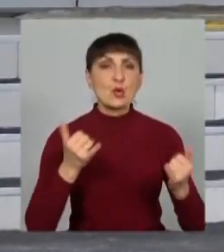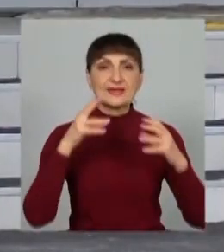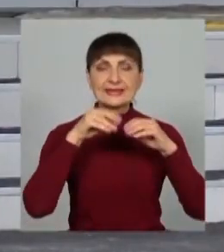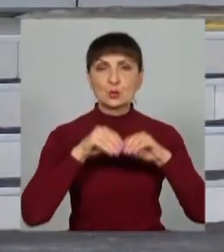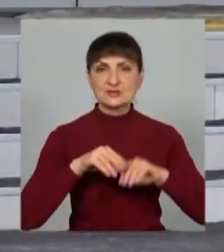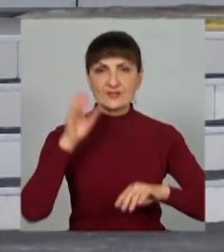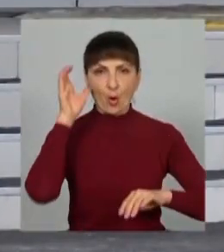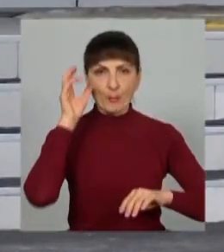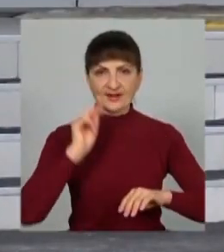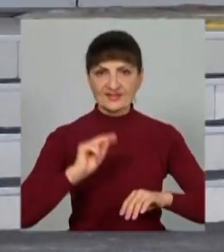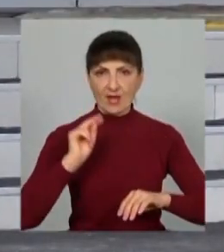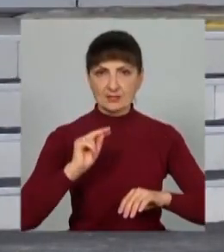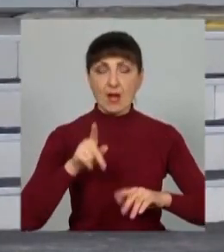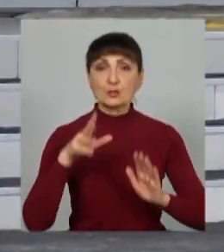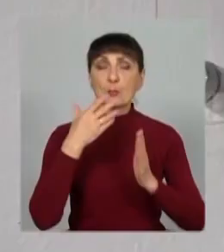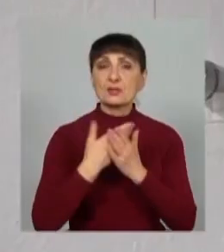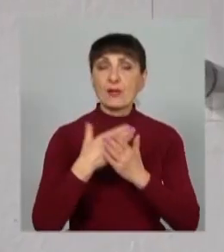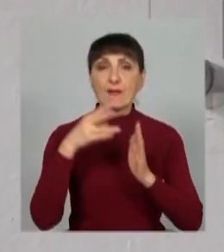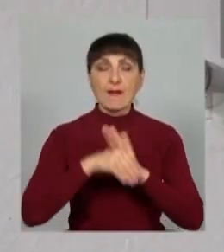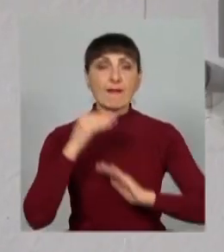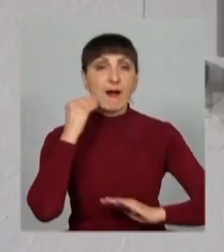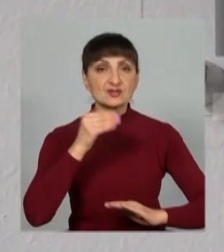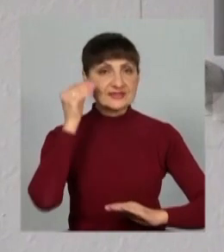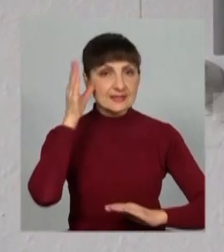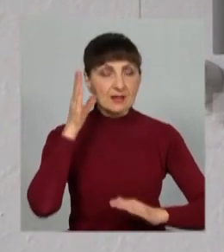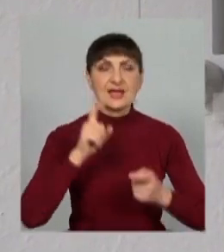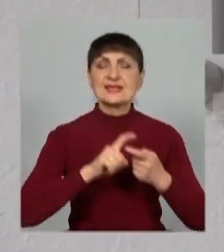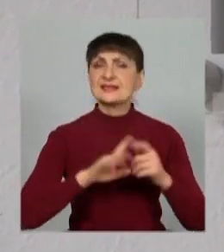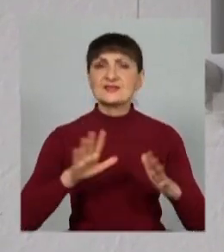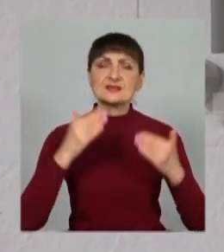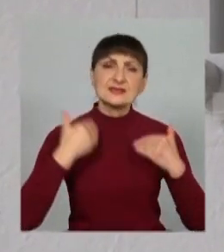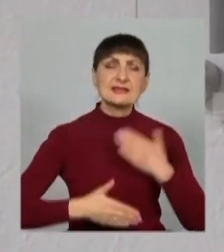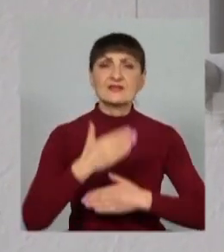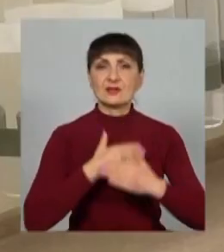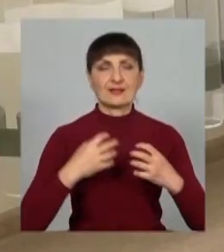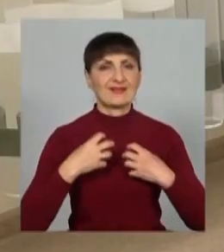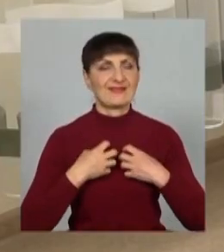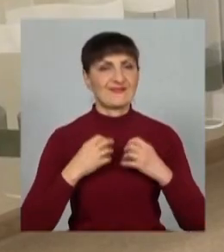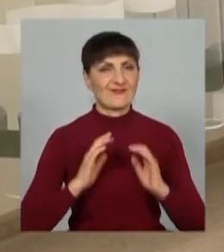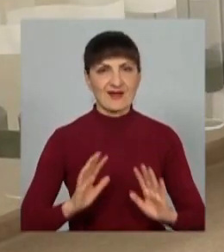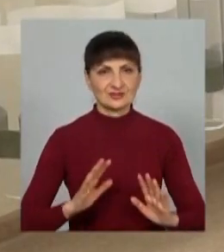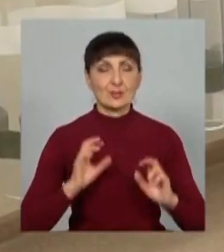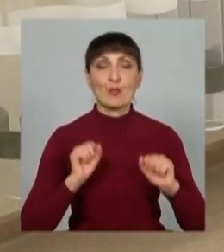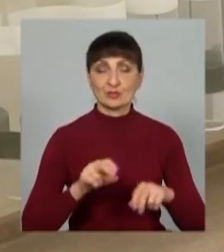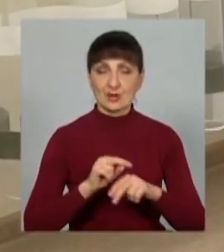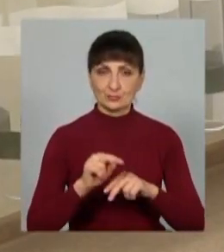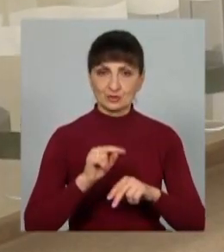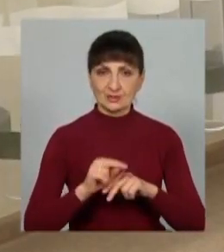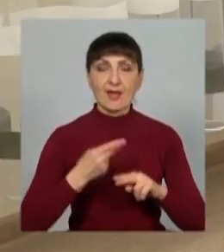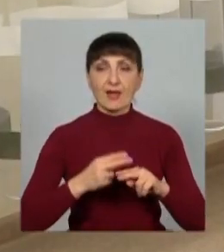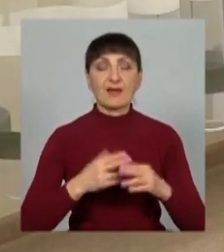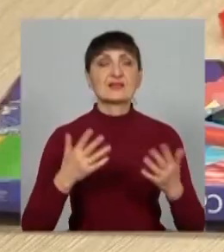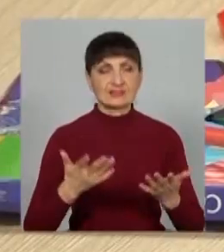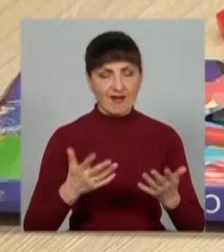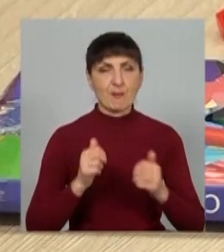инклюзивного образования. Оно предполагает получение качественных знаний вне зависимости от физических, интеллектуальных или других особенностей учащихся. Это,